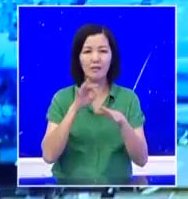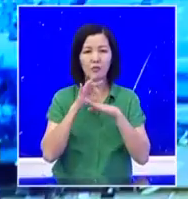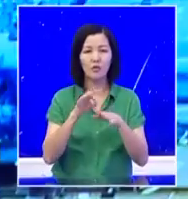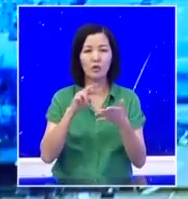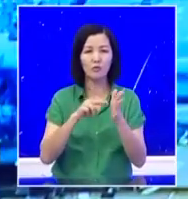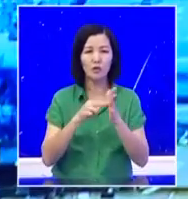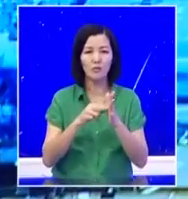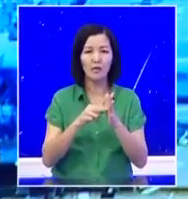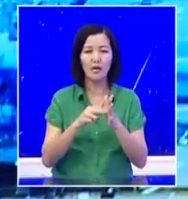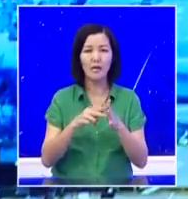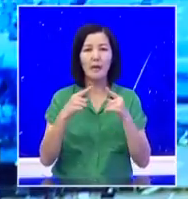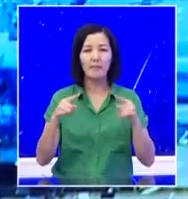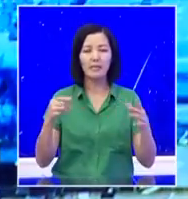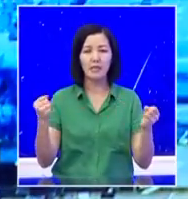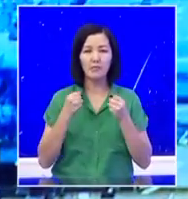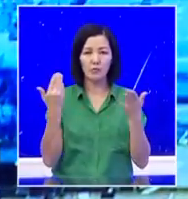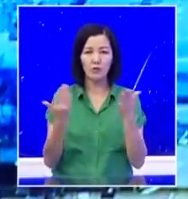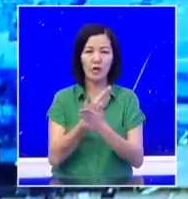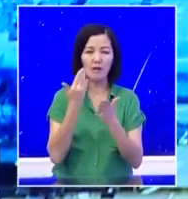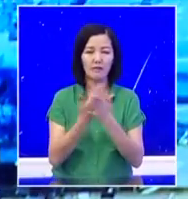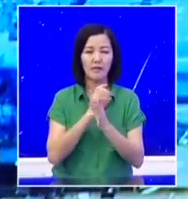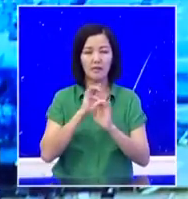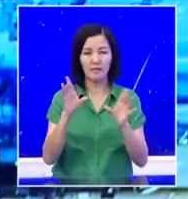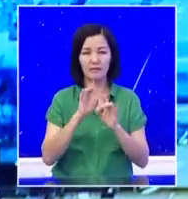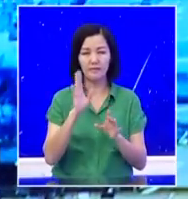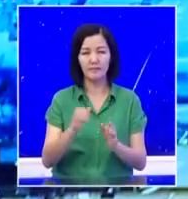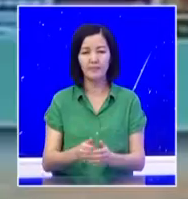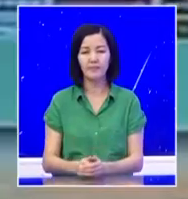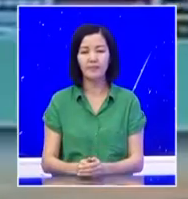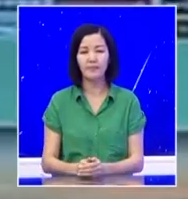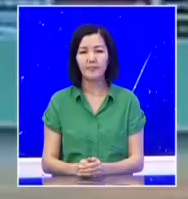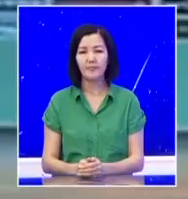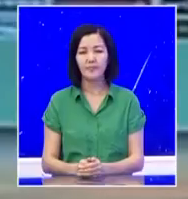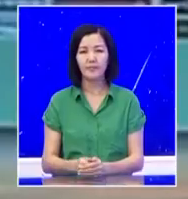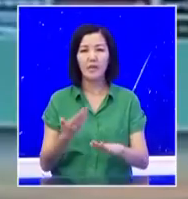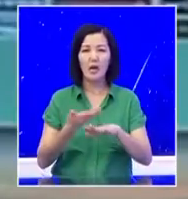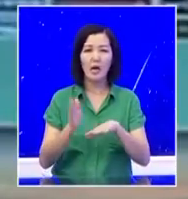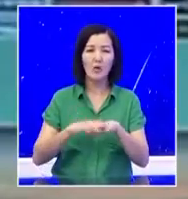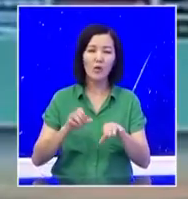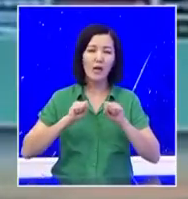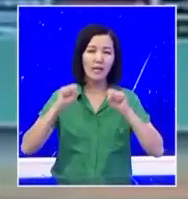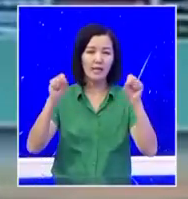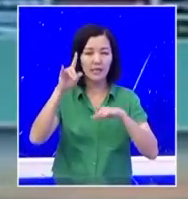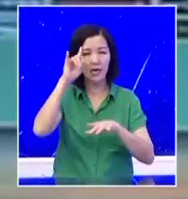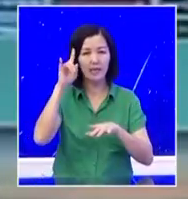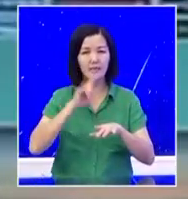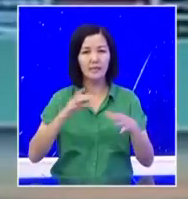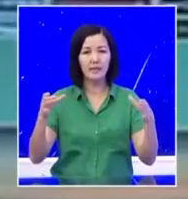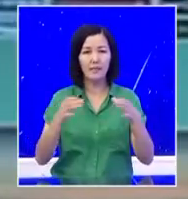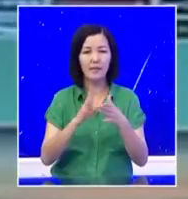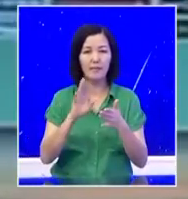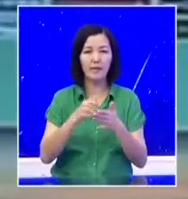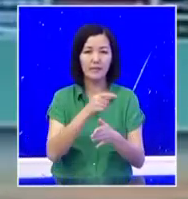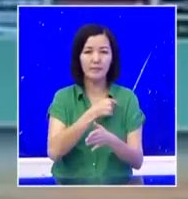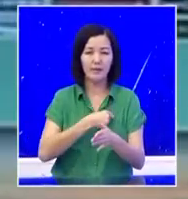жоспарланған. Осы және өзге де спорт жаңалықтары келесі топтамада. Ауыр атлетикадан Қазақстан ұлттық құрамасының бас бапкері болып